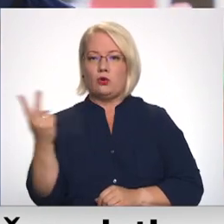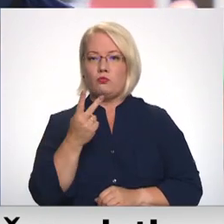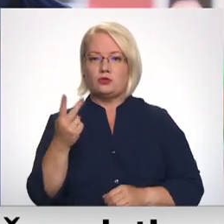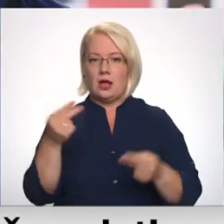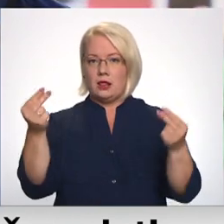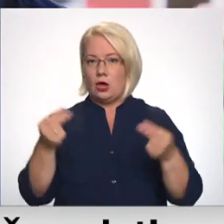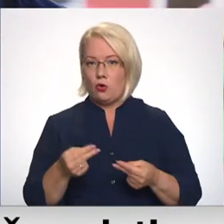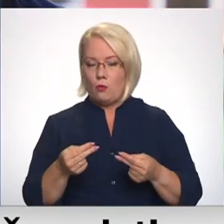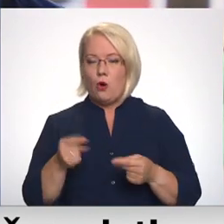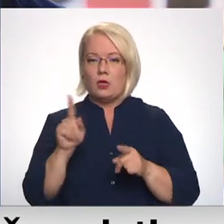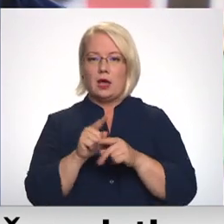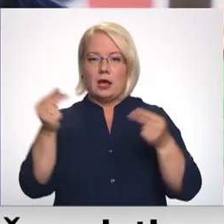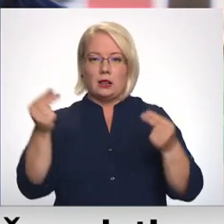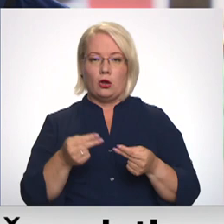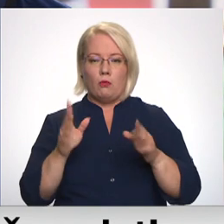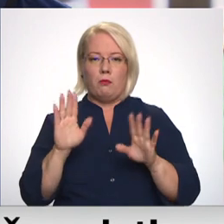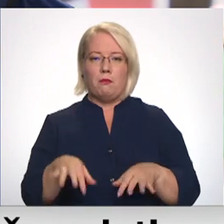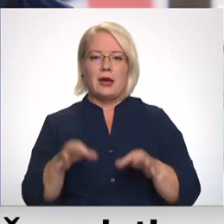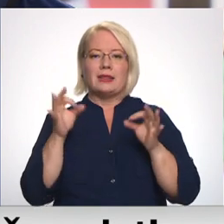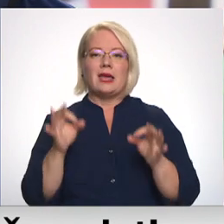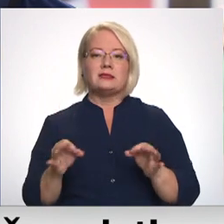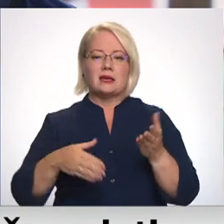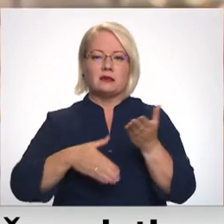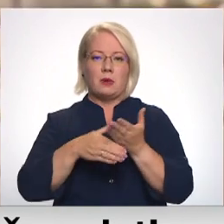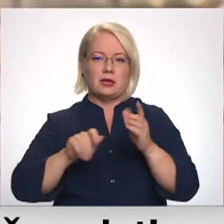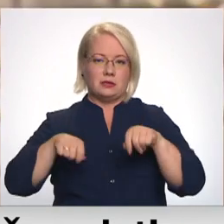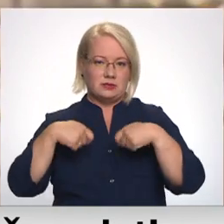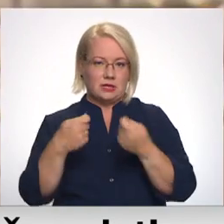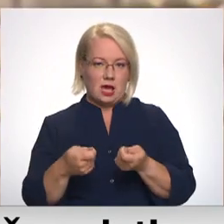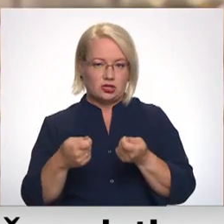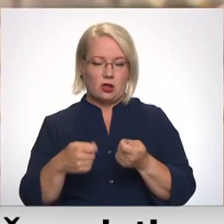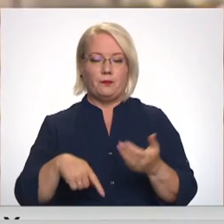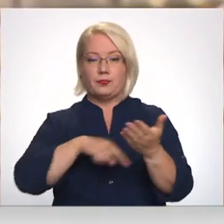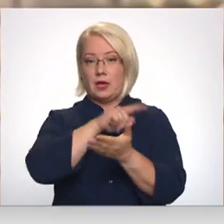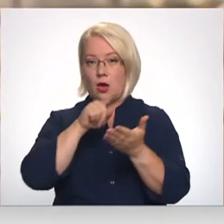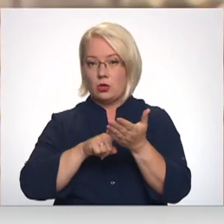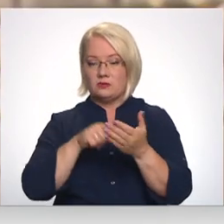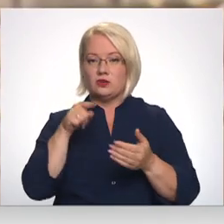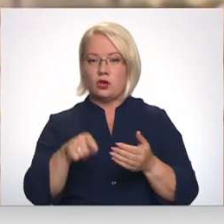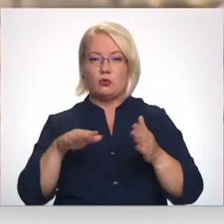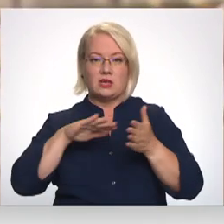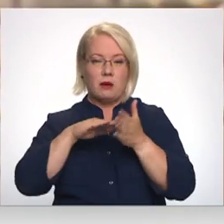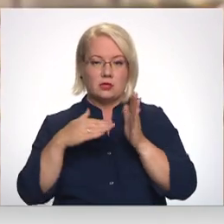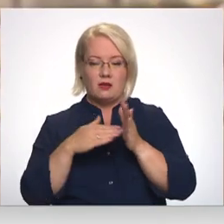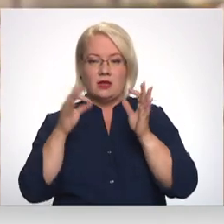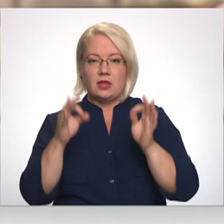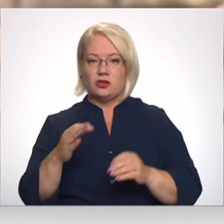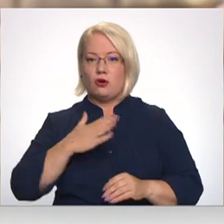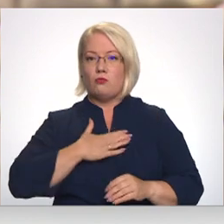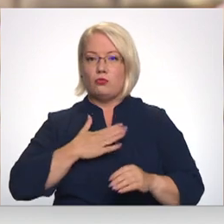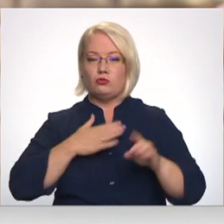līgumus, toskait līgumu par tiesiskās palīdzības sniegšanu. Jautājums, vai šajos apstākļos, vai tiešām mūsu